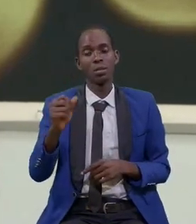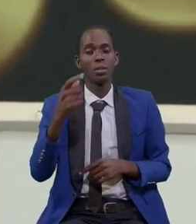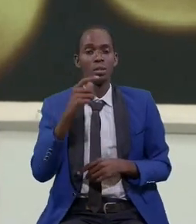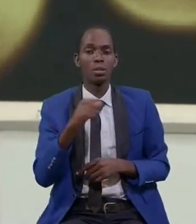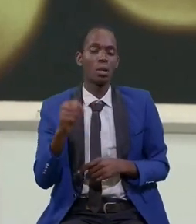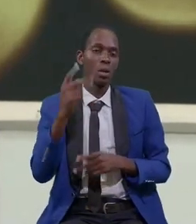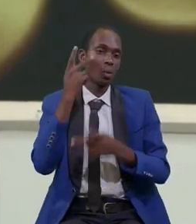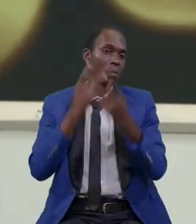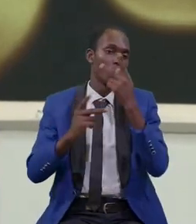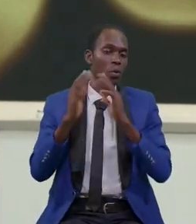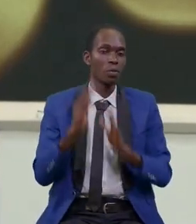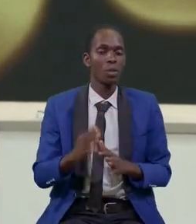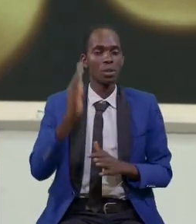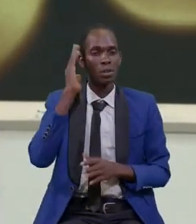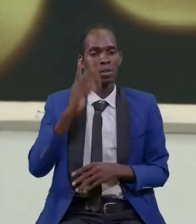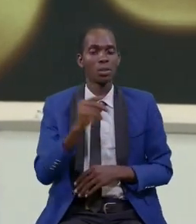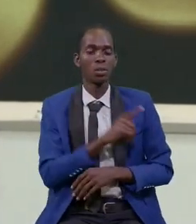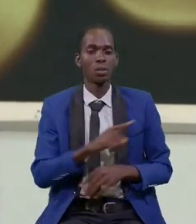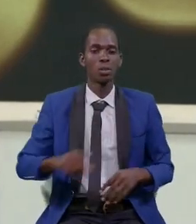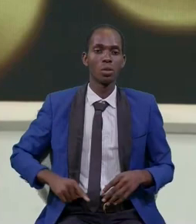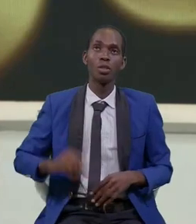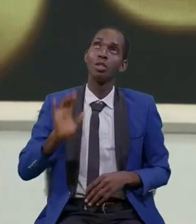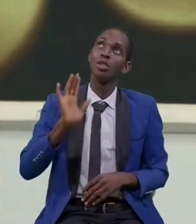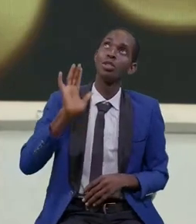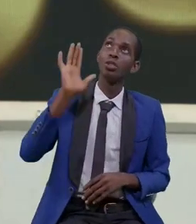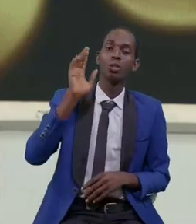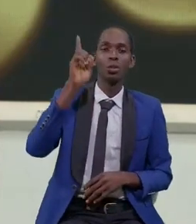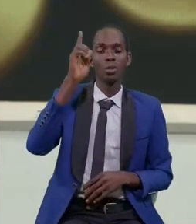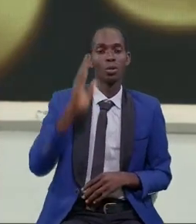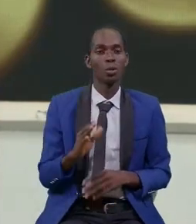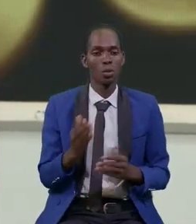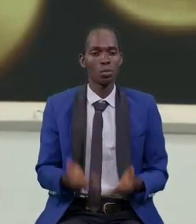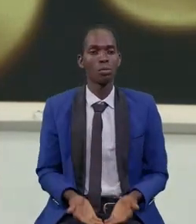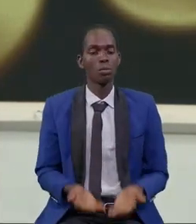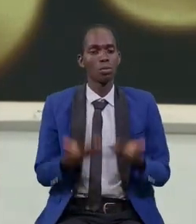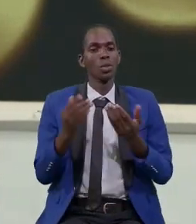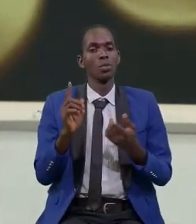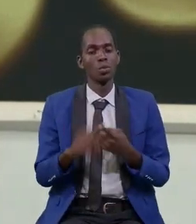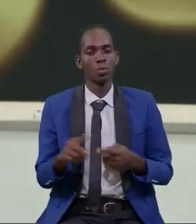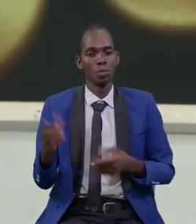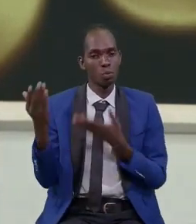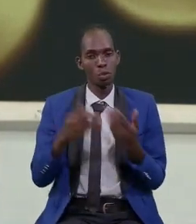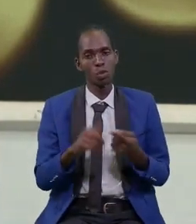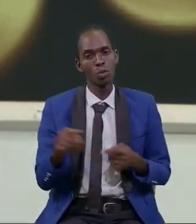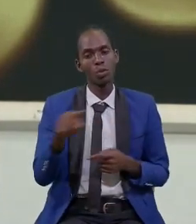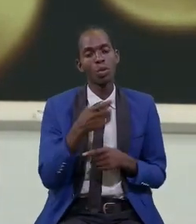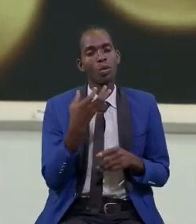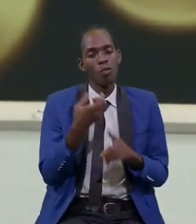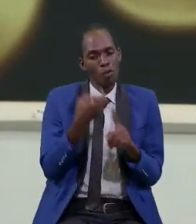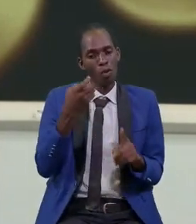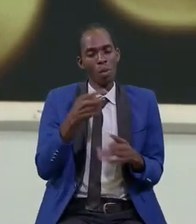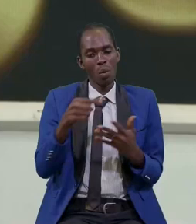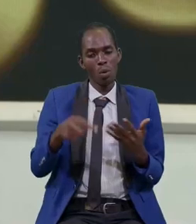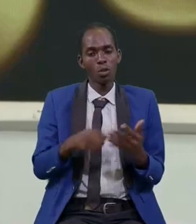Le Seigneur, votre Dieu, vous suscitera un prophète comme moi.